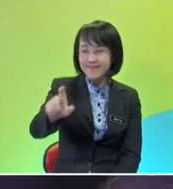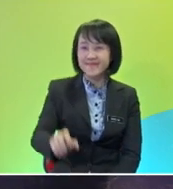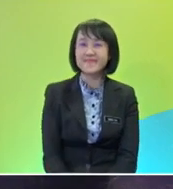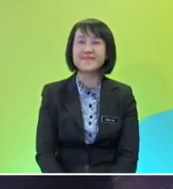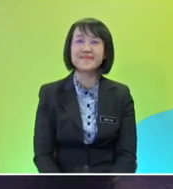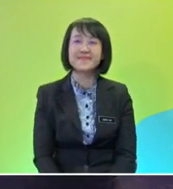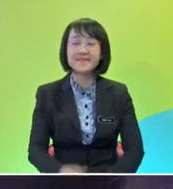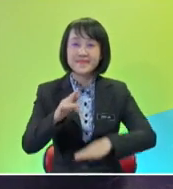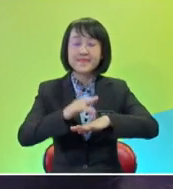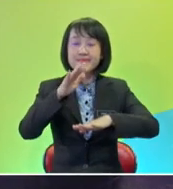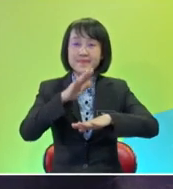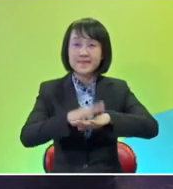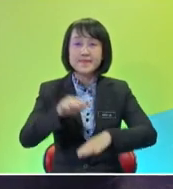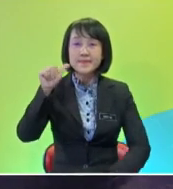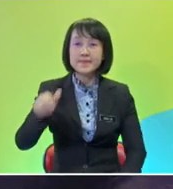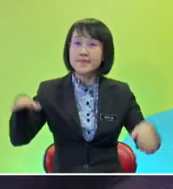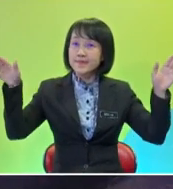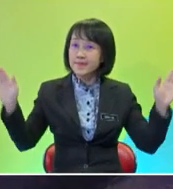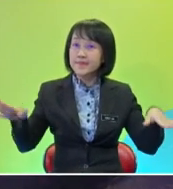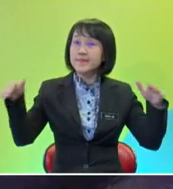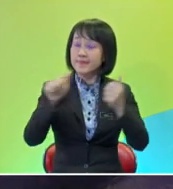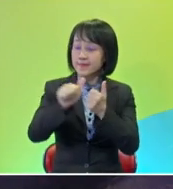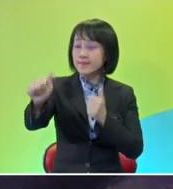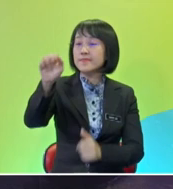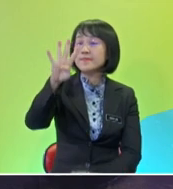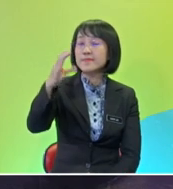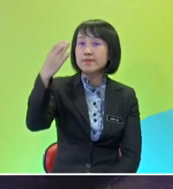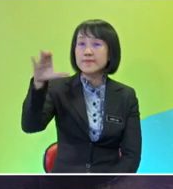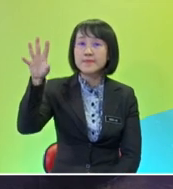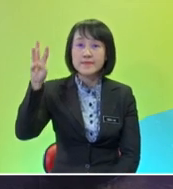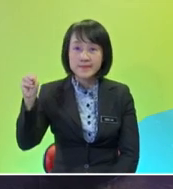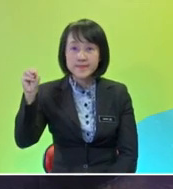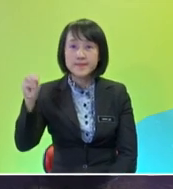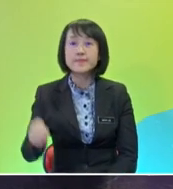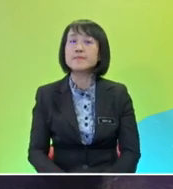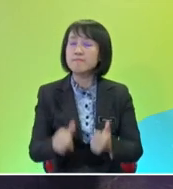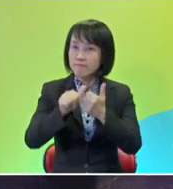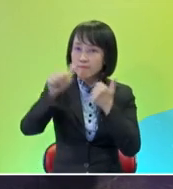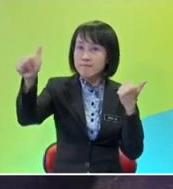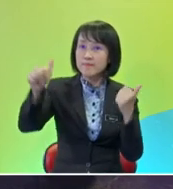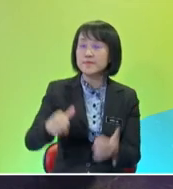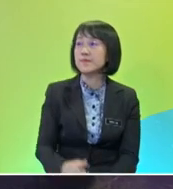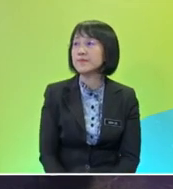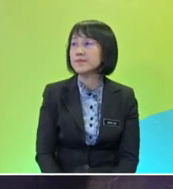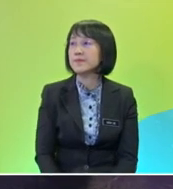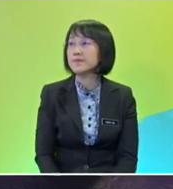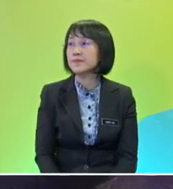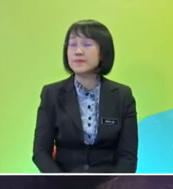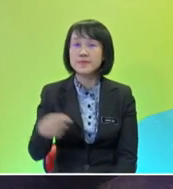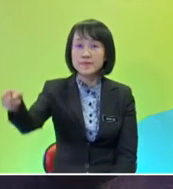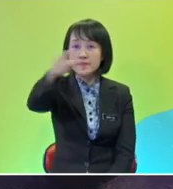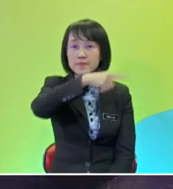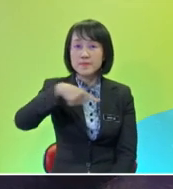ni dia boleh terbang sejauh 400 meter. Wah, jauh juga tu. Jauh. Kalau kita pusing stadium tu satu